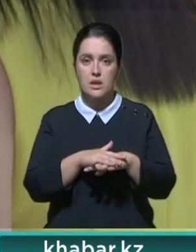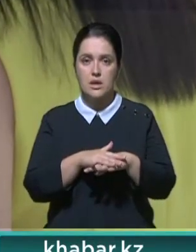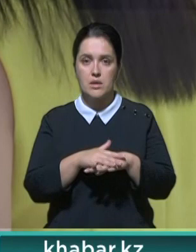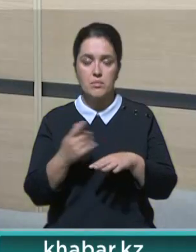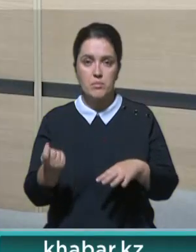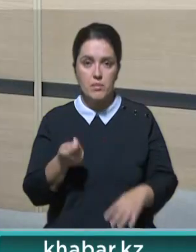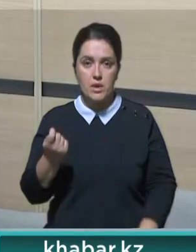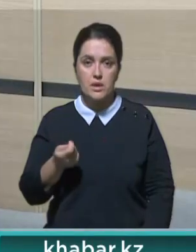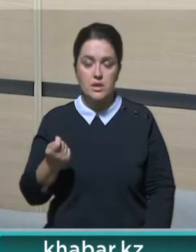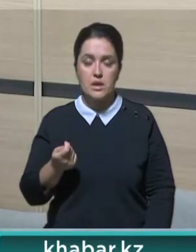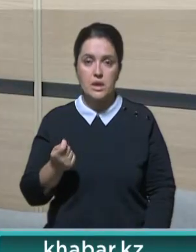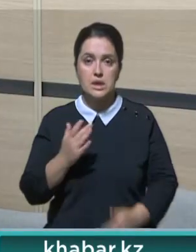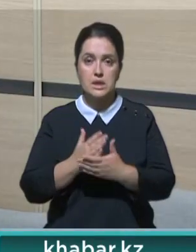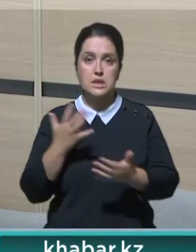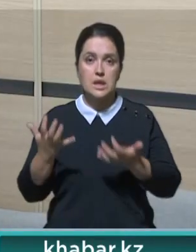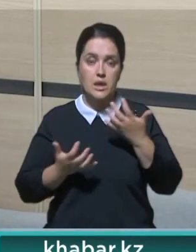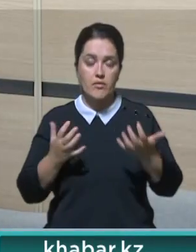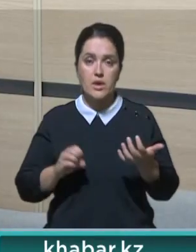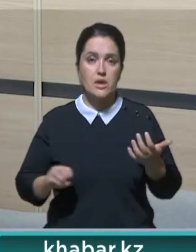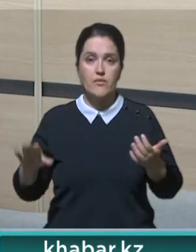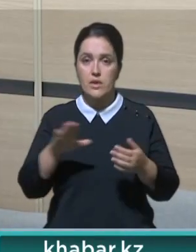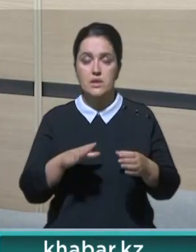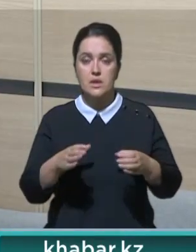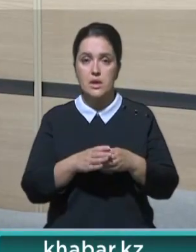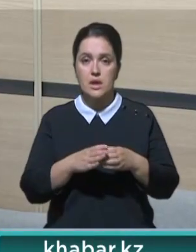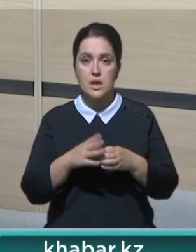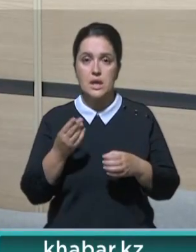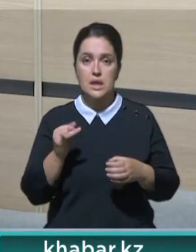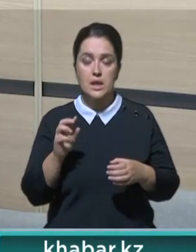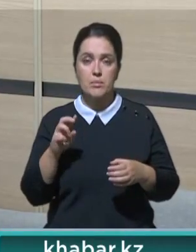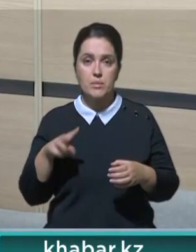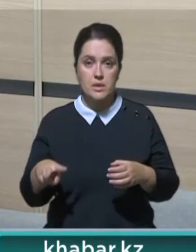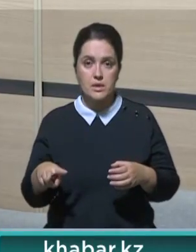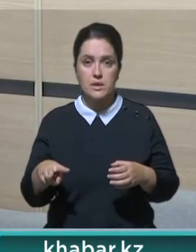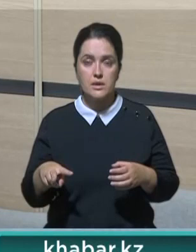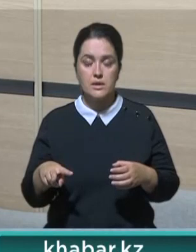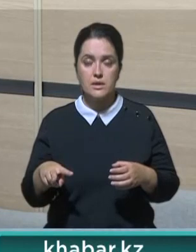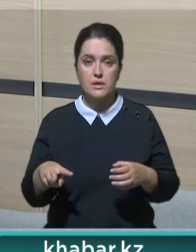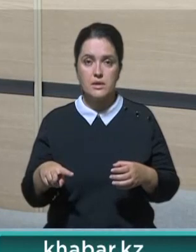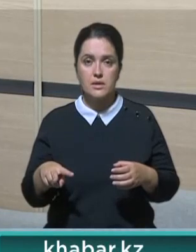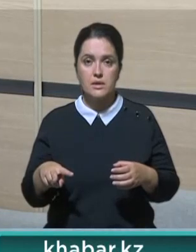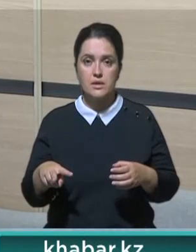низкая. Есть такая исследовательская, европейская исследовательская компания, Cable называется. Они